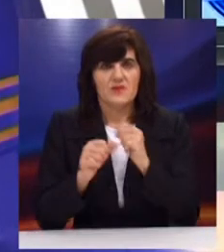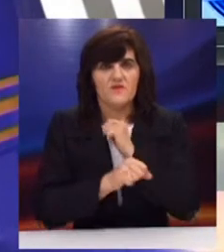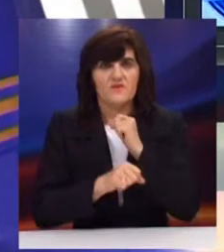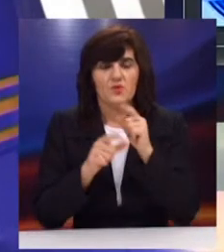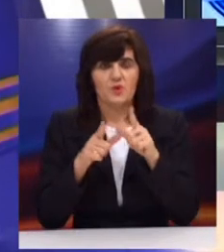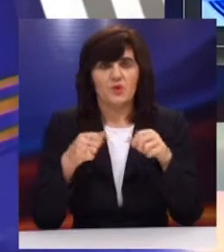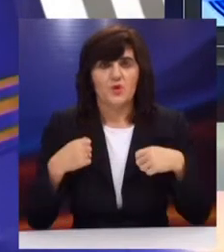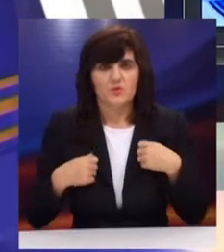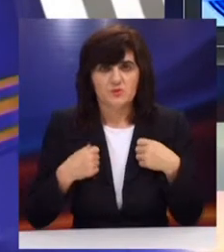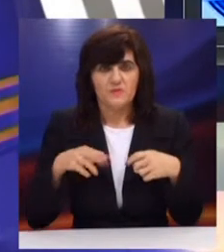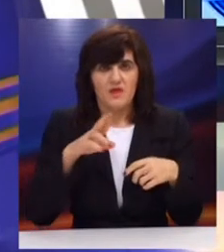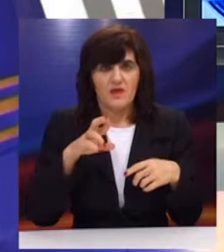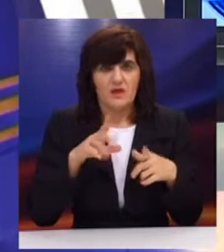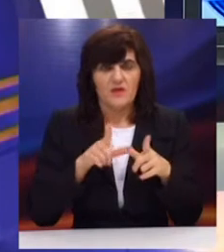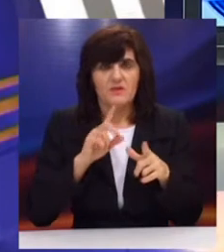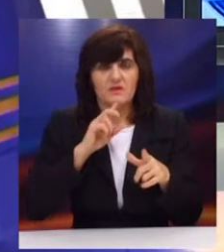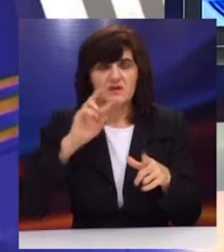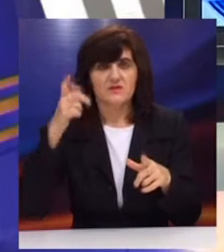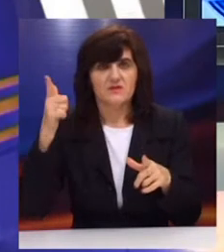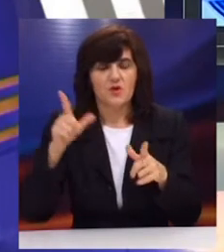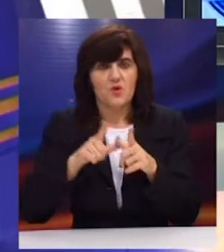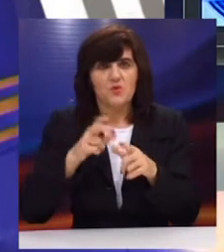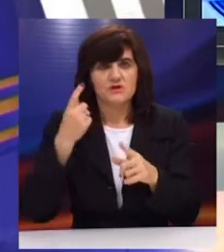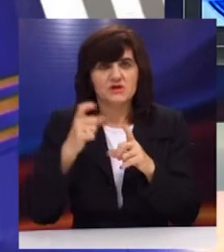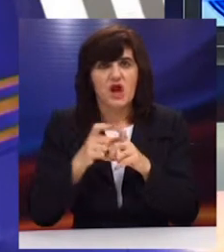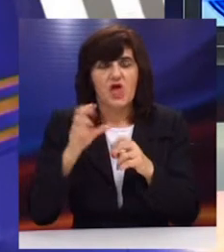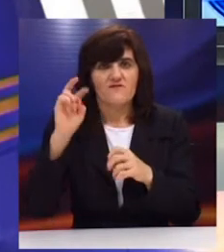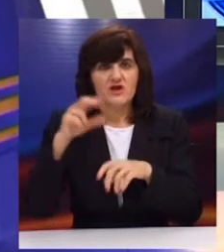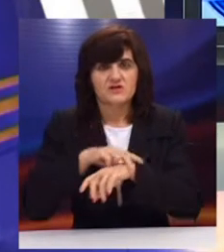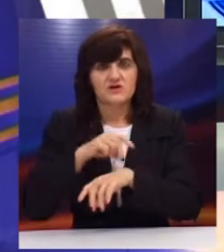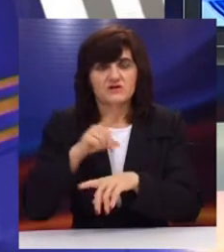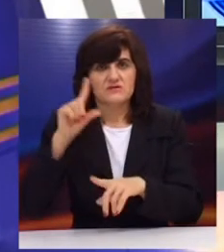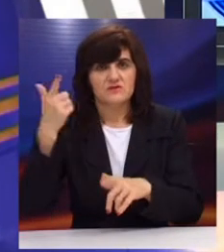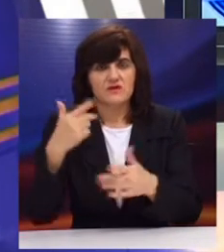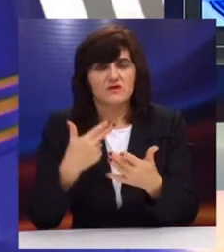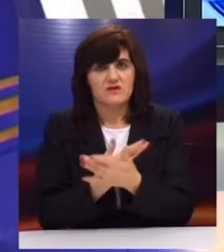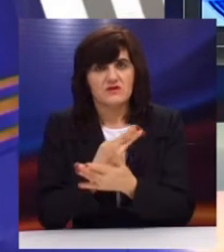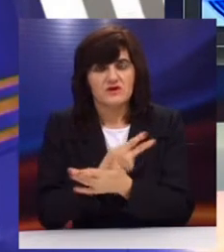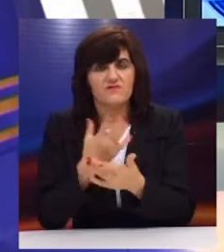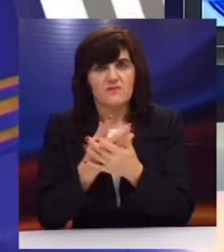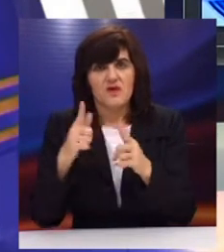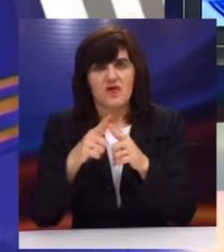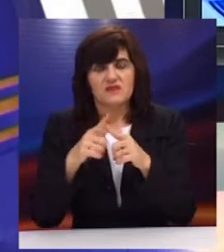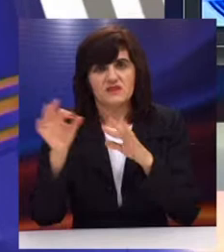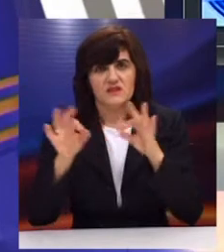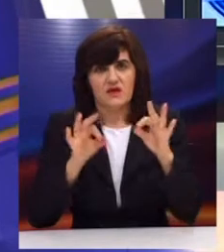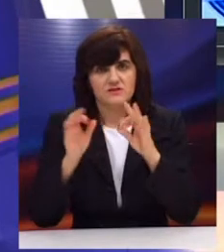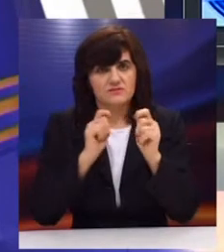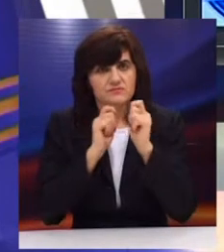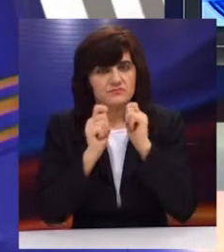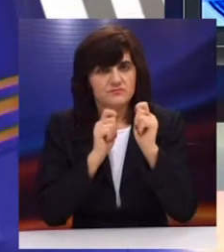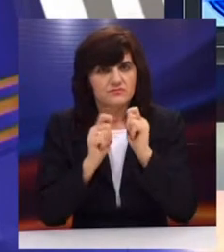Ekonomski fakultet u Subotici i Fakultet za socijalne nauke iz Trnave u Slovačkoj uspostavili su naučno-tehničku saradnju. Tim povodom dekani